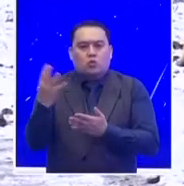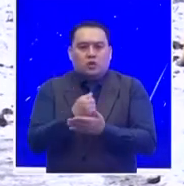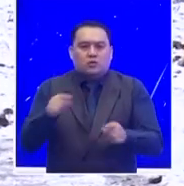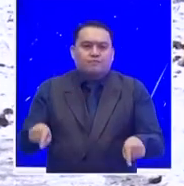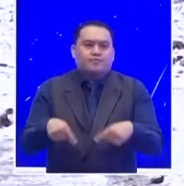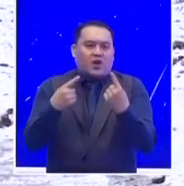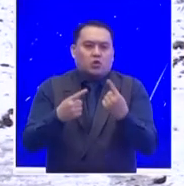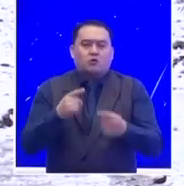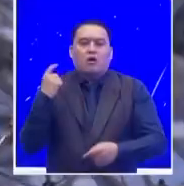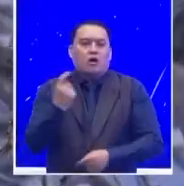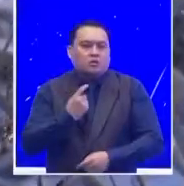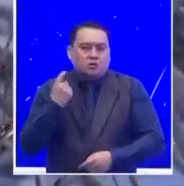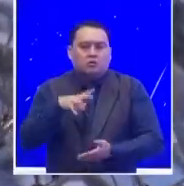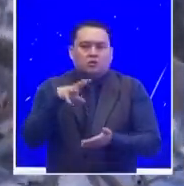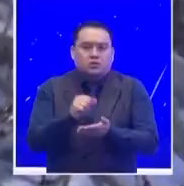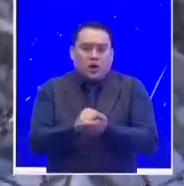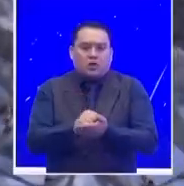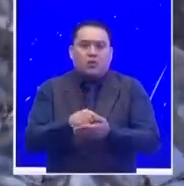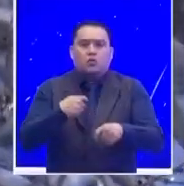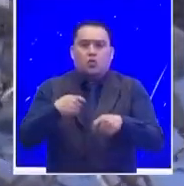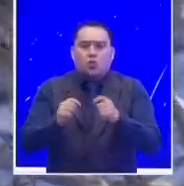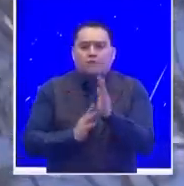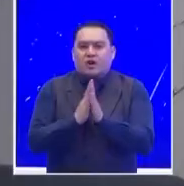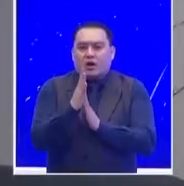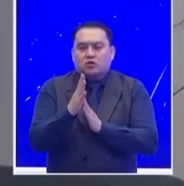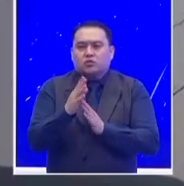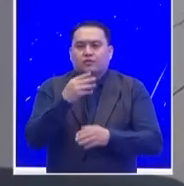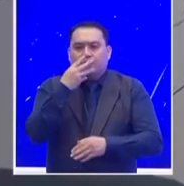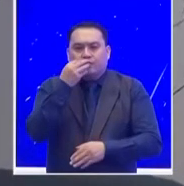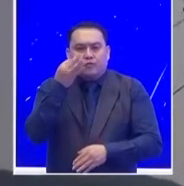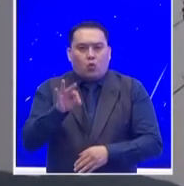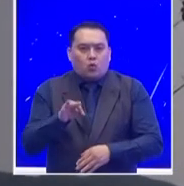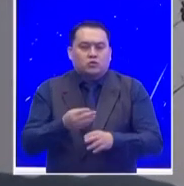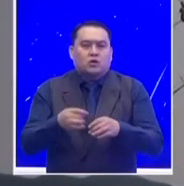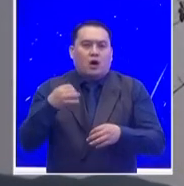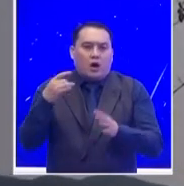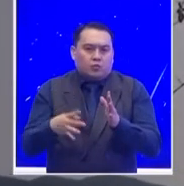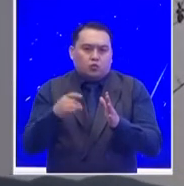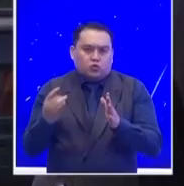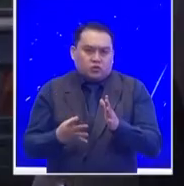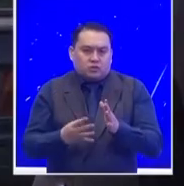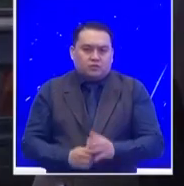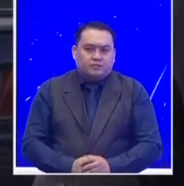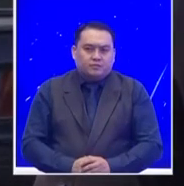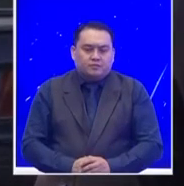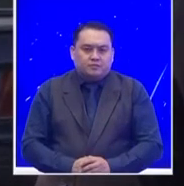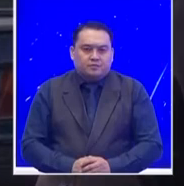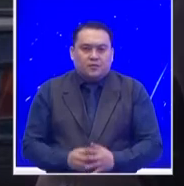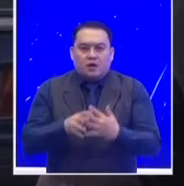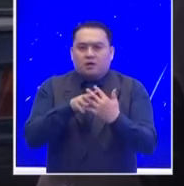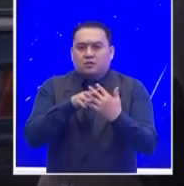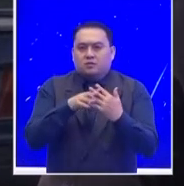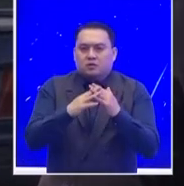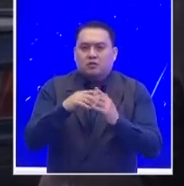поднять хозяйство. Одни занимаются скотоводством, другие выращивают самые вкусные кызылагашские арбузы. Крестьянские